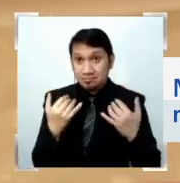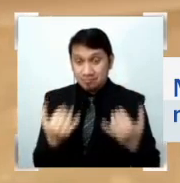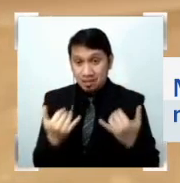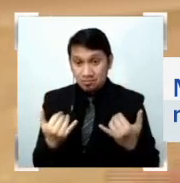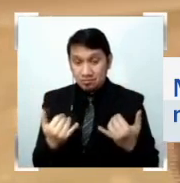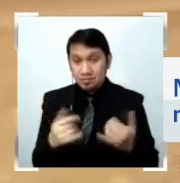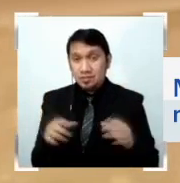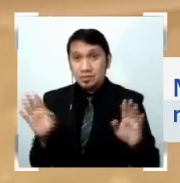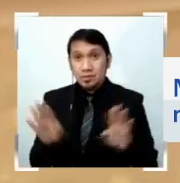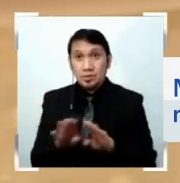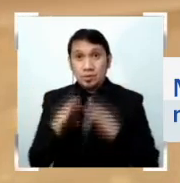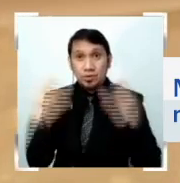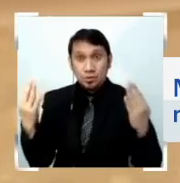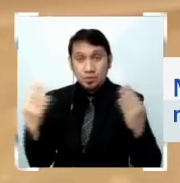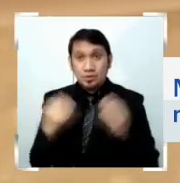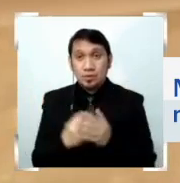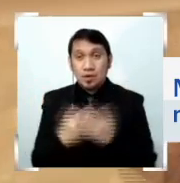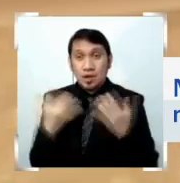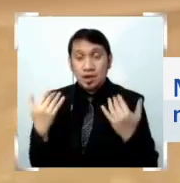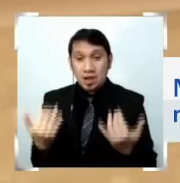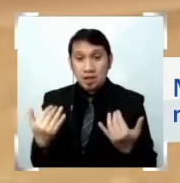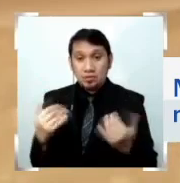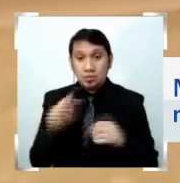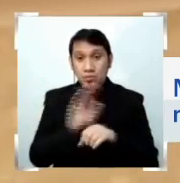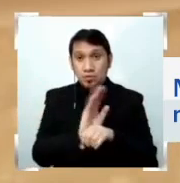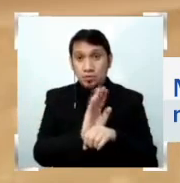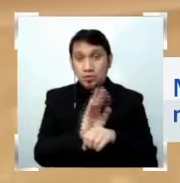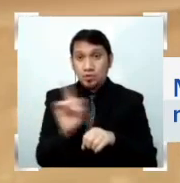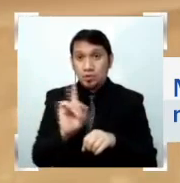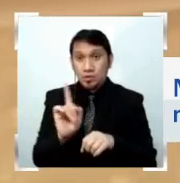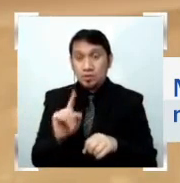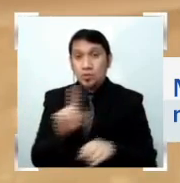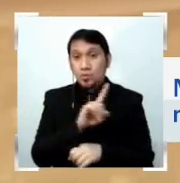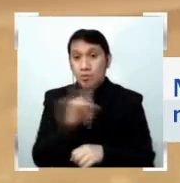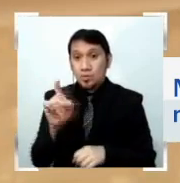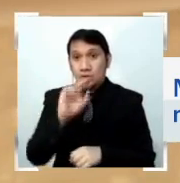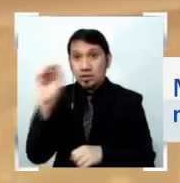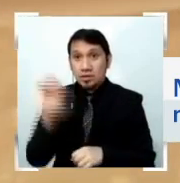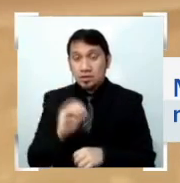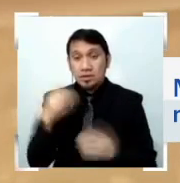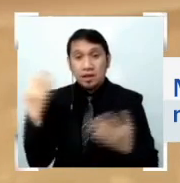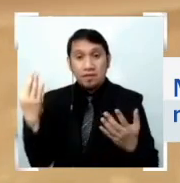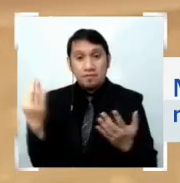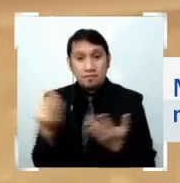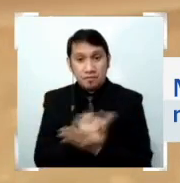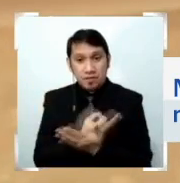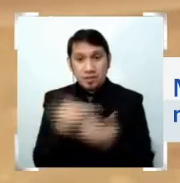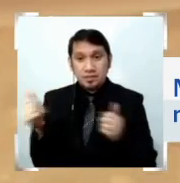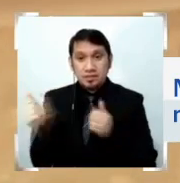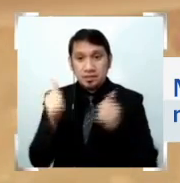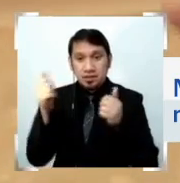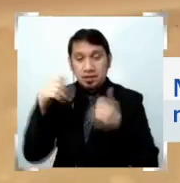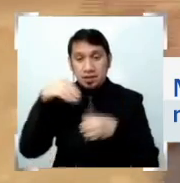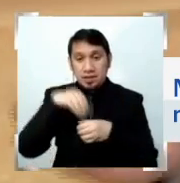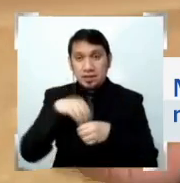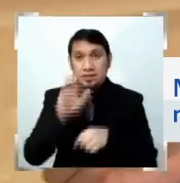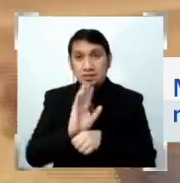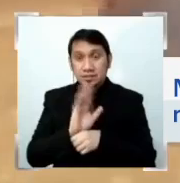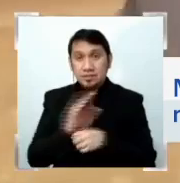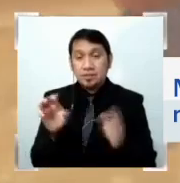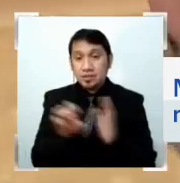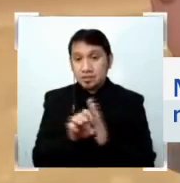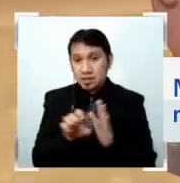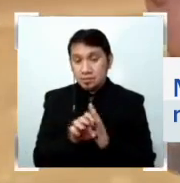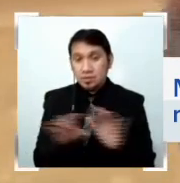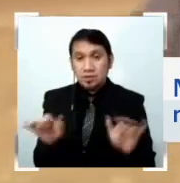magbubukas kami, we converted our cinemas to induce 100% fresh air sa mga sinihan natin. So katulad yan ng isang sasakyan